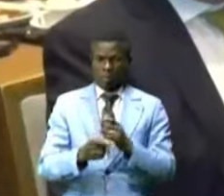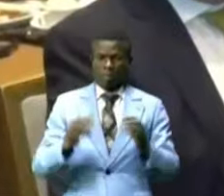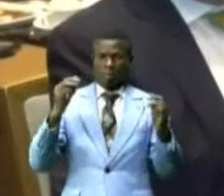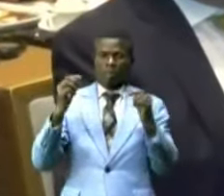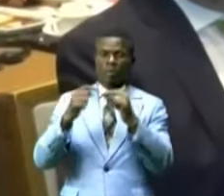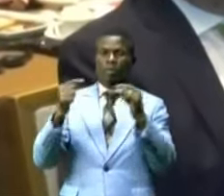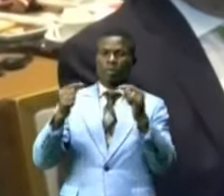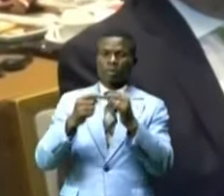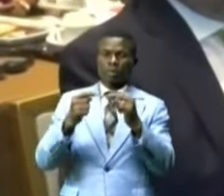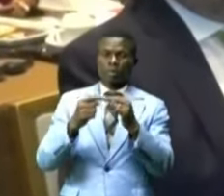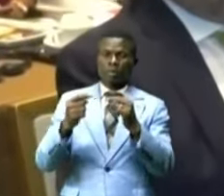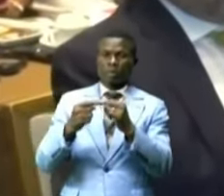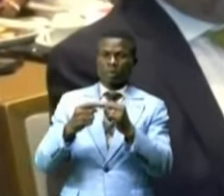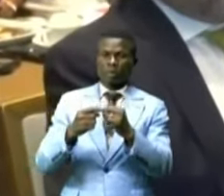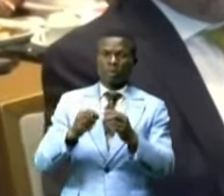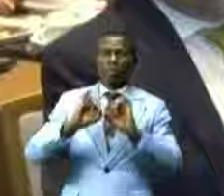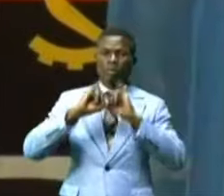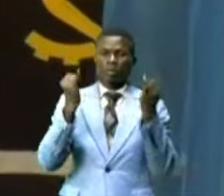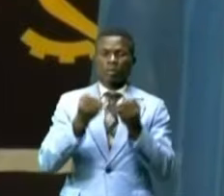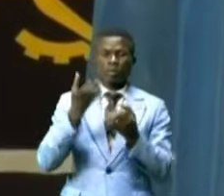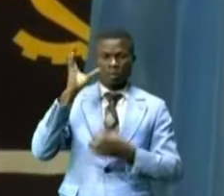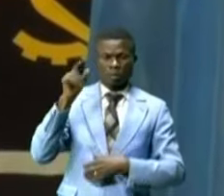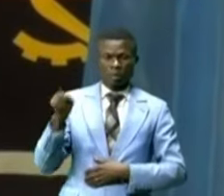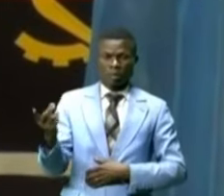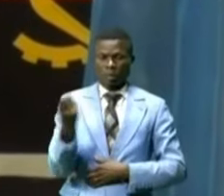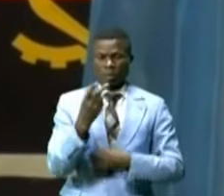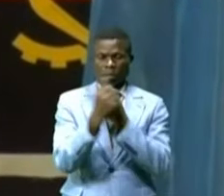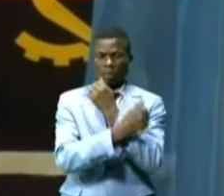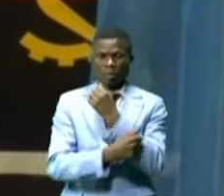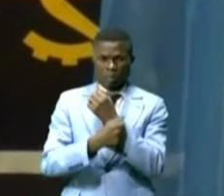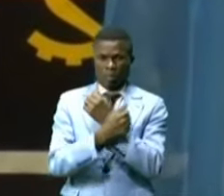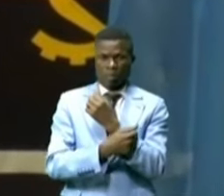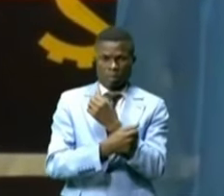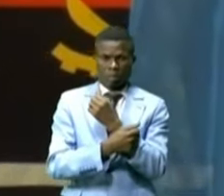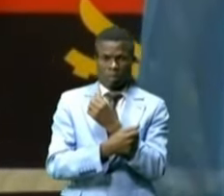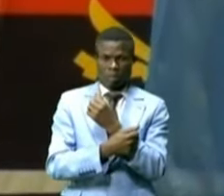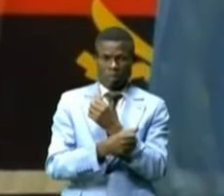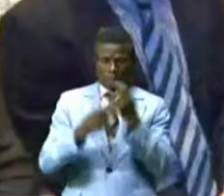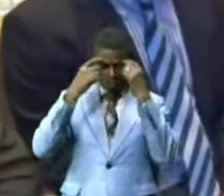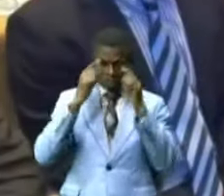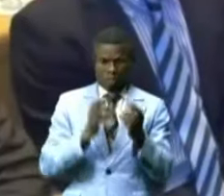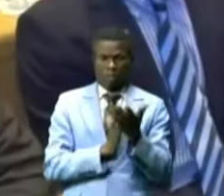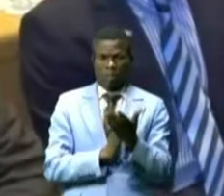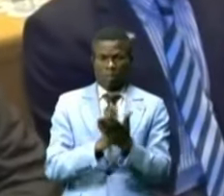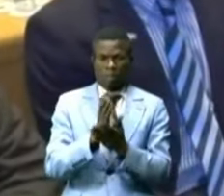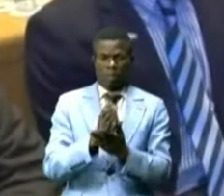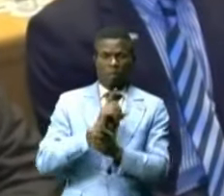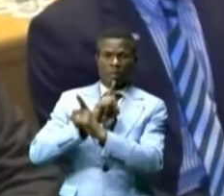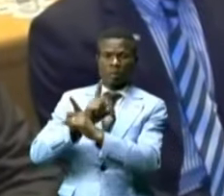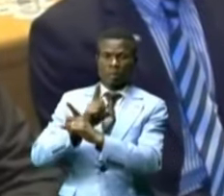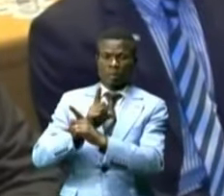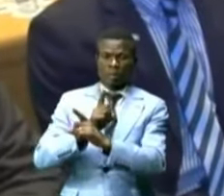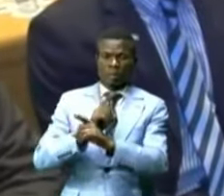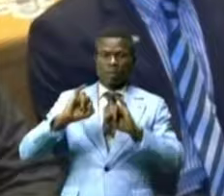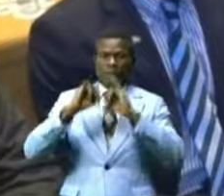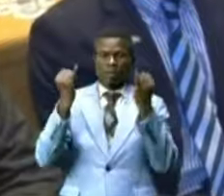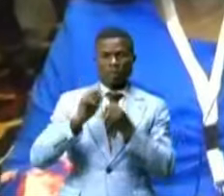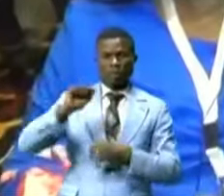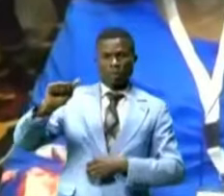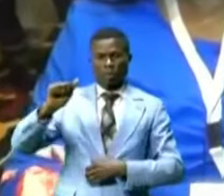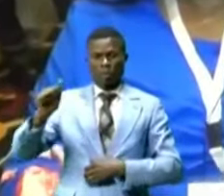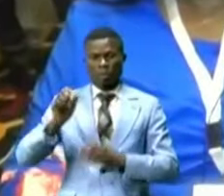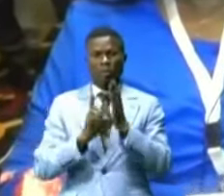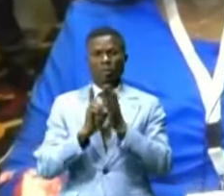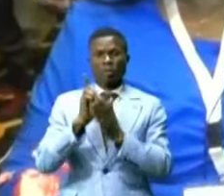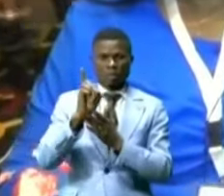compétitivité des industries locales. Les deux pays vont prendre des mesures nécessaires pour protéger les industries locales et